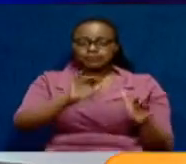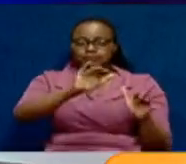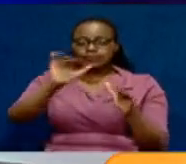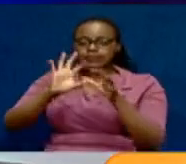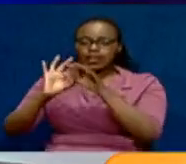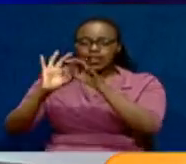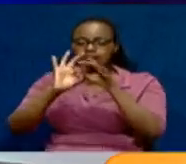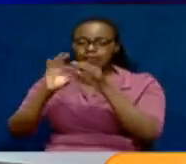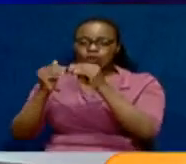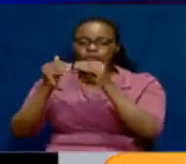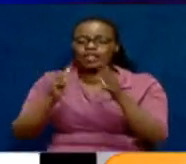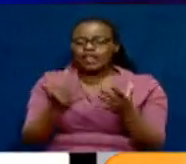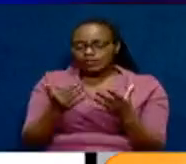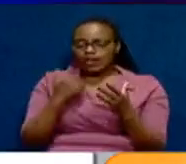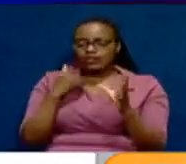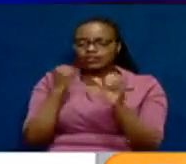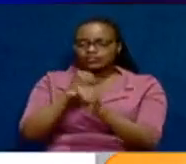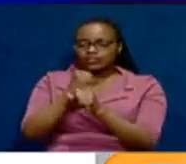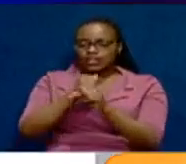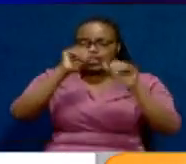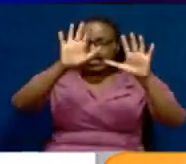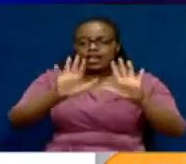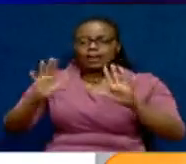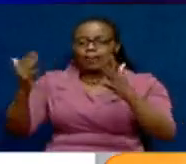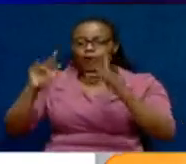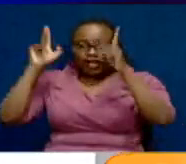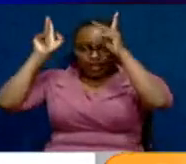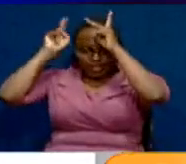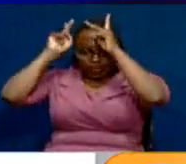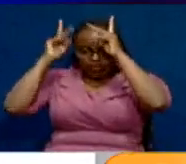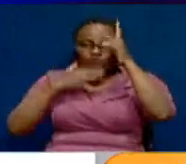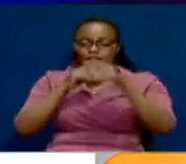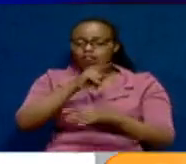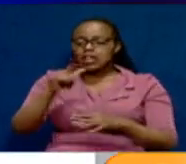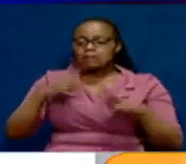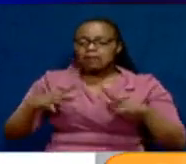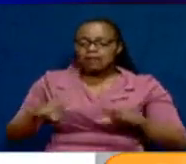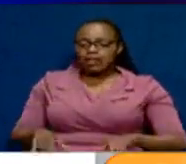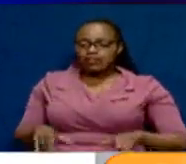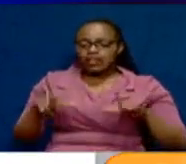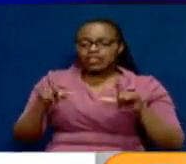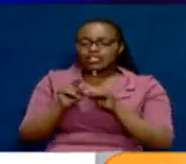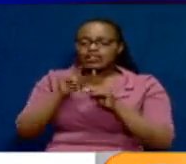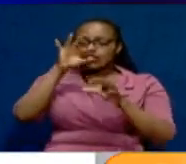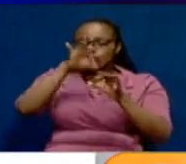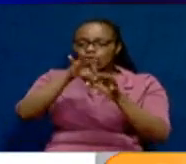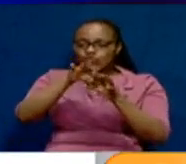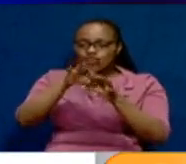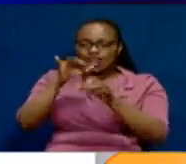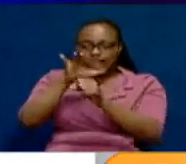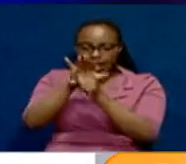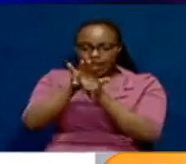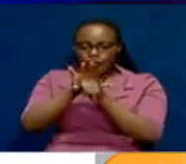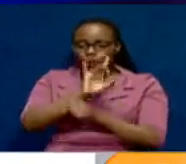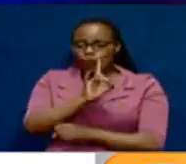Kinara wa Azimio, Raila Odinga amefanya kampeni katika kaunti ya Kakamega na kuwataka wenyeji wa kaunti hiyo kumpigia kura kwa wingi